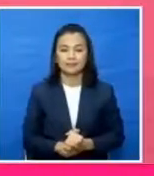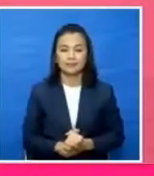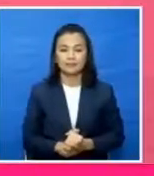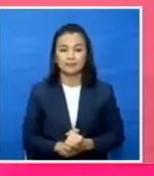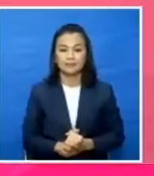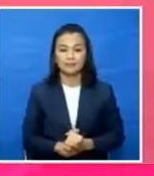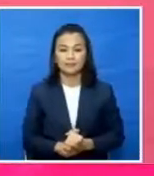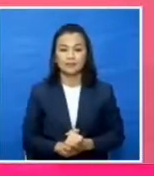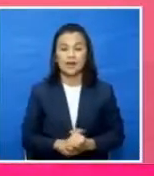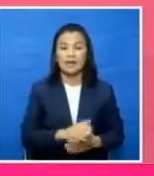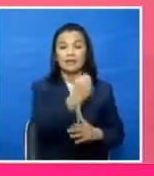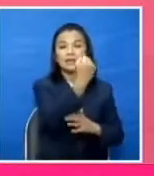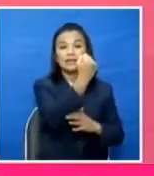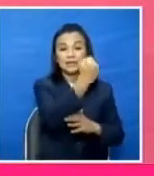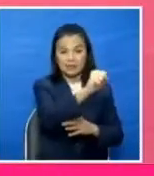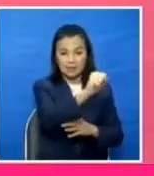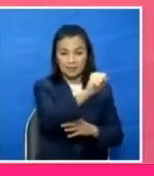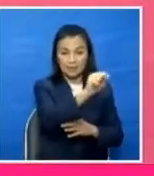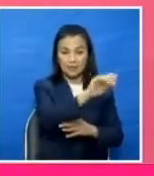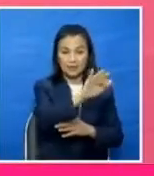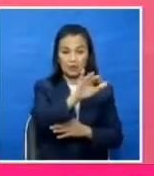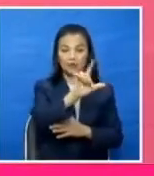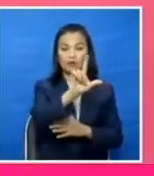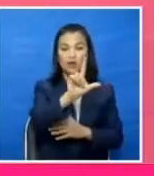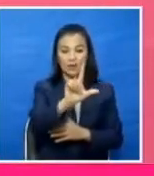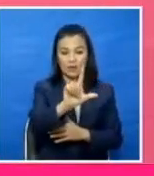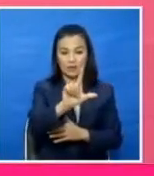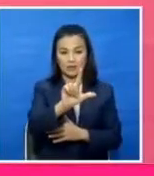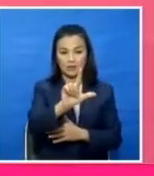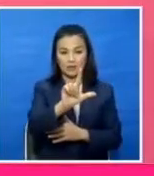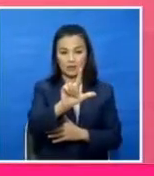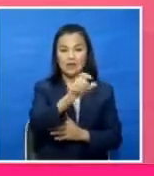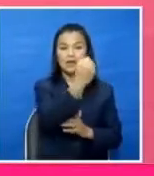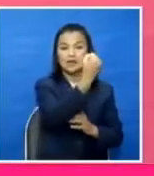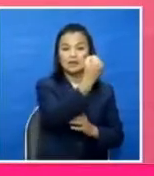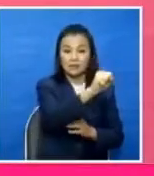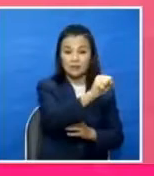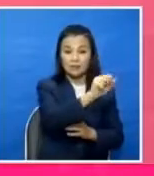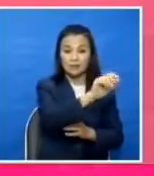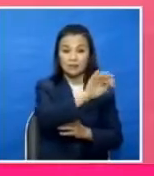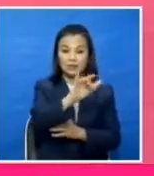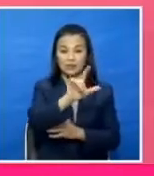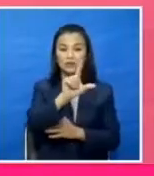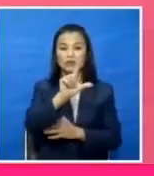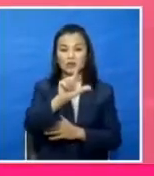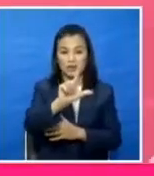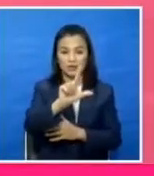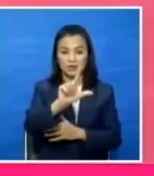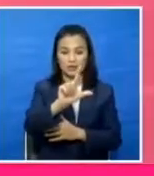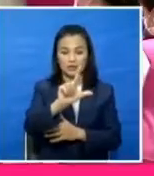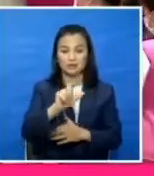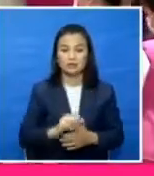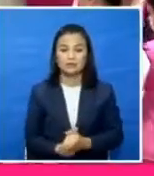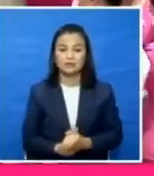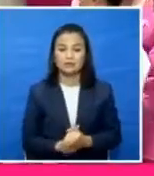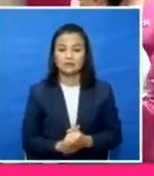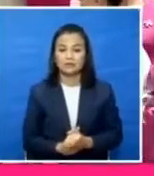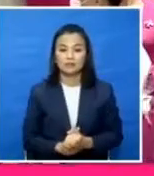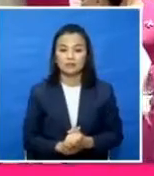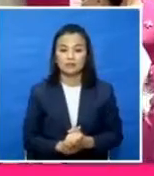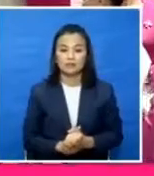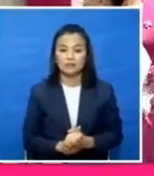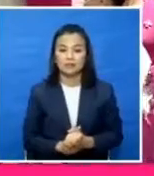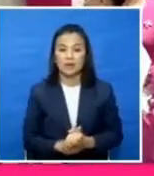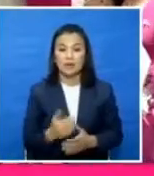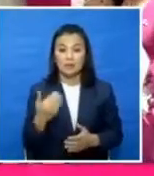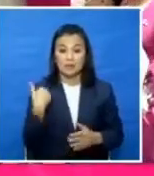ได้งวดที่10หมวดอักษรลอลิงงวดที่10หมวดอักษรลอลิงจะได้ทำการออกร